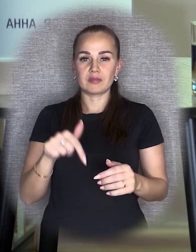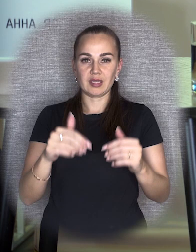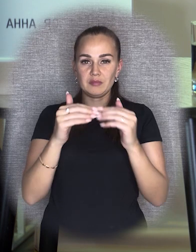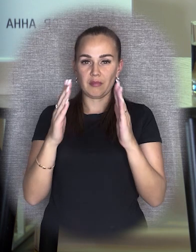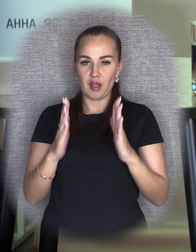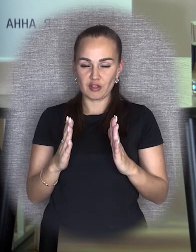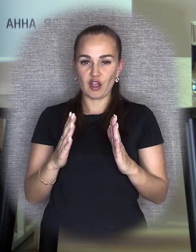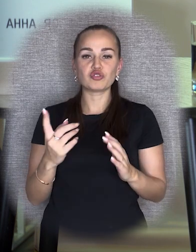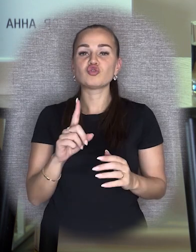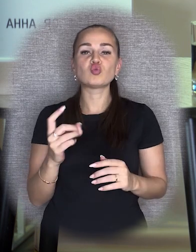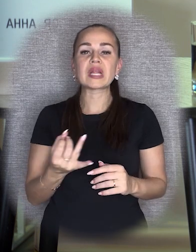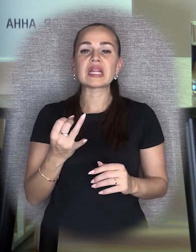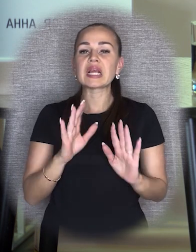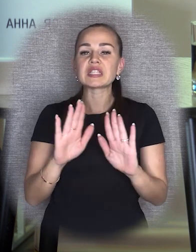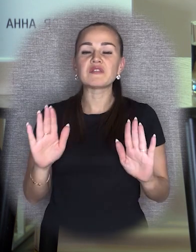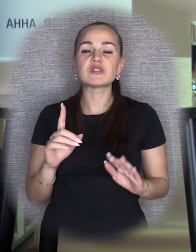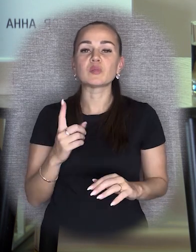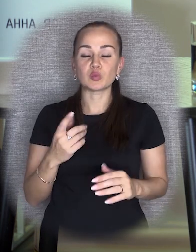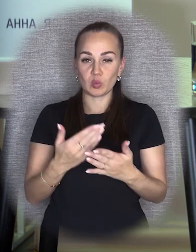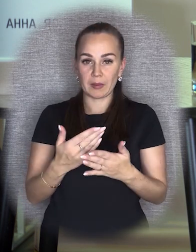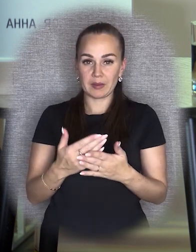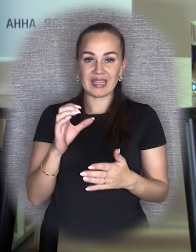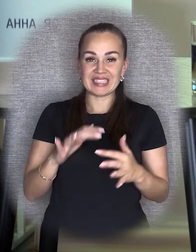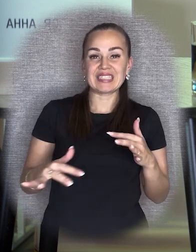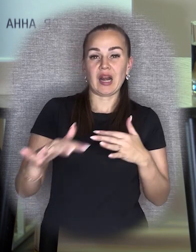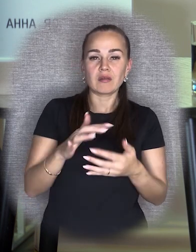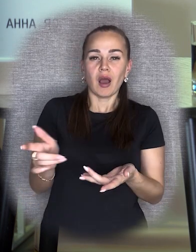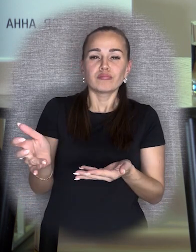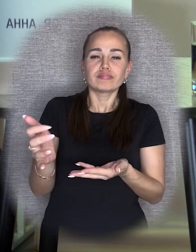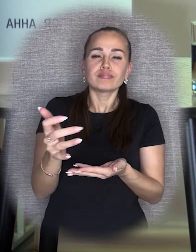всех концов страны везем сюда предметы. И здесь,